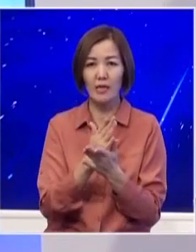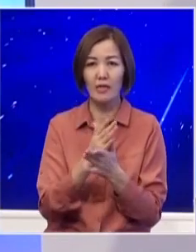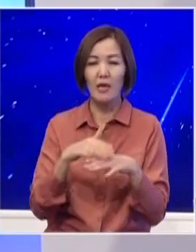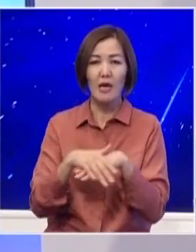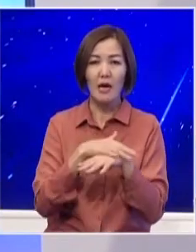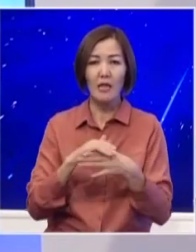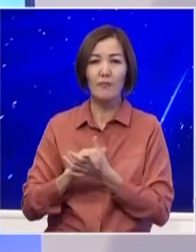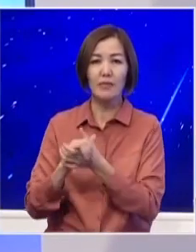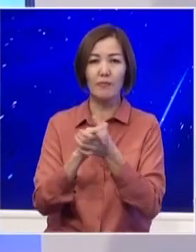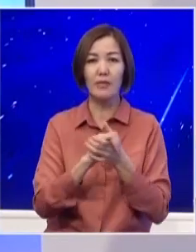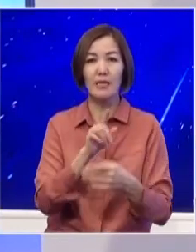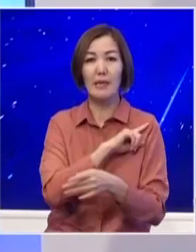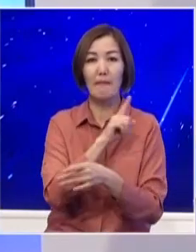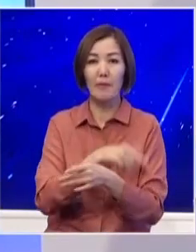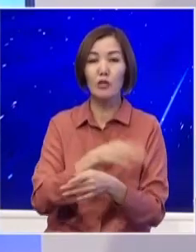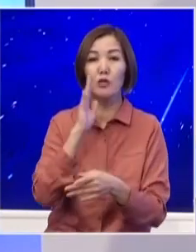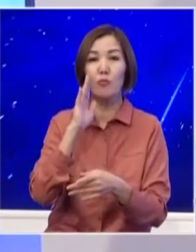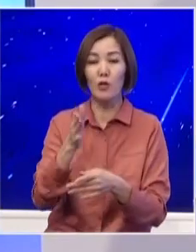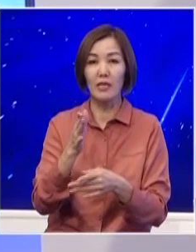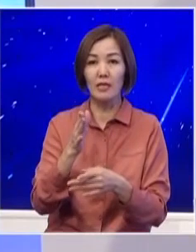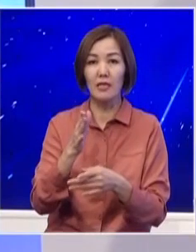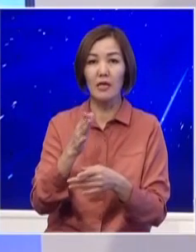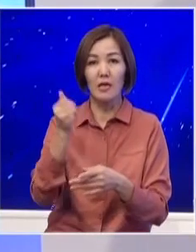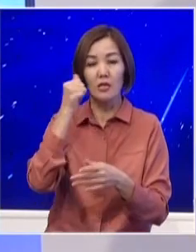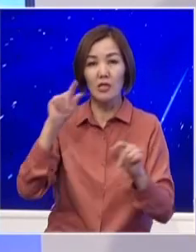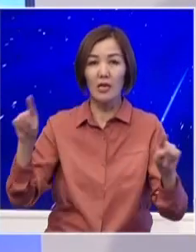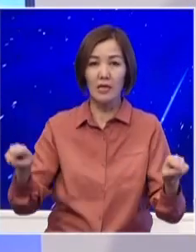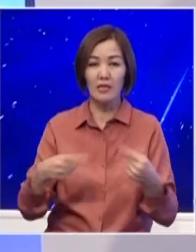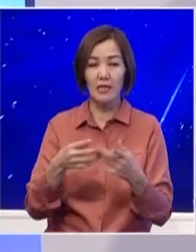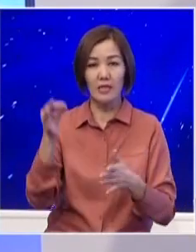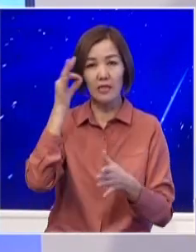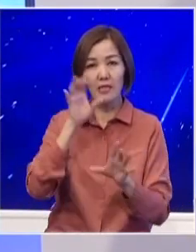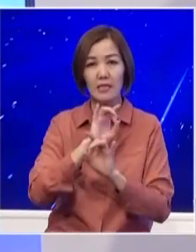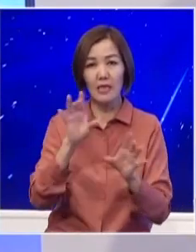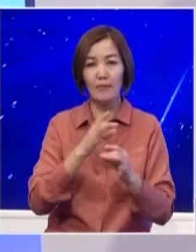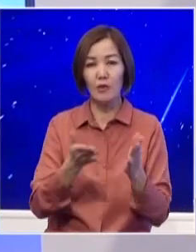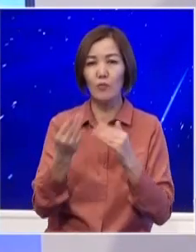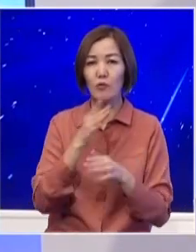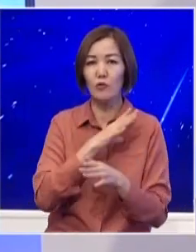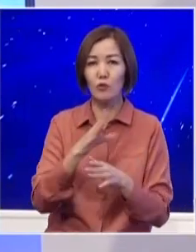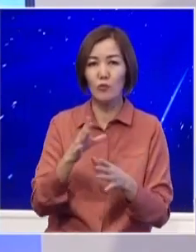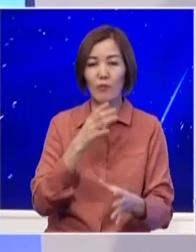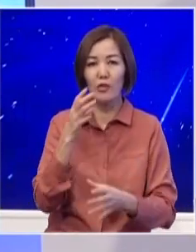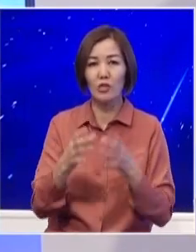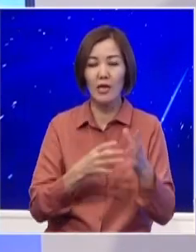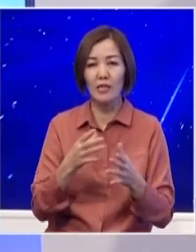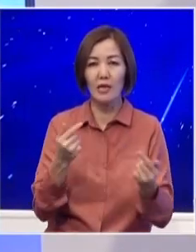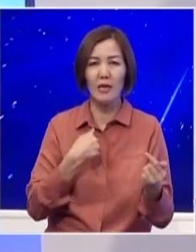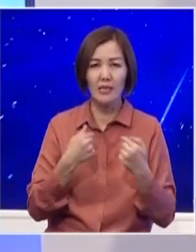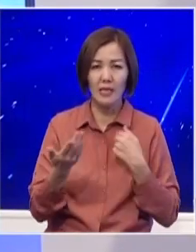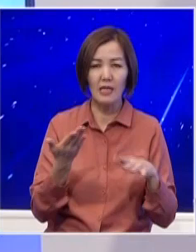бірлігін бекем еткен халқымыздың ізгі қасиеттерін жадымызда жаңғыртатынын еске салыпты. Бұрын-соңды болмаған жаһандық сын-қатерлер